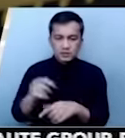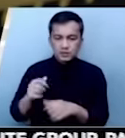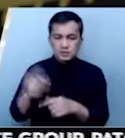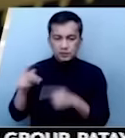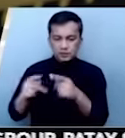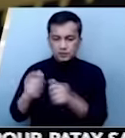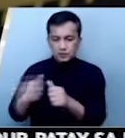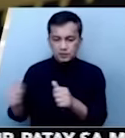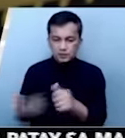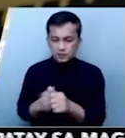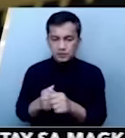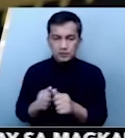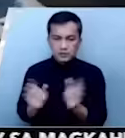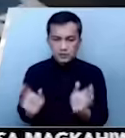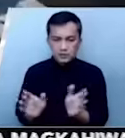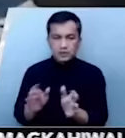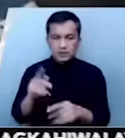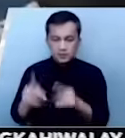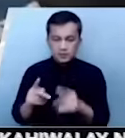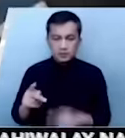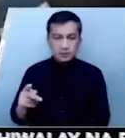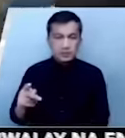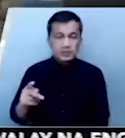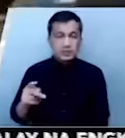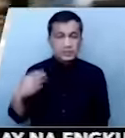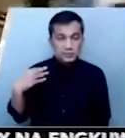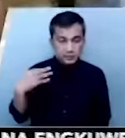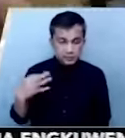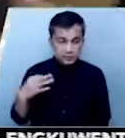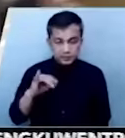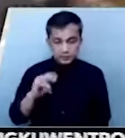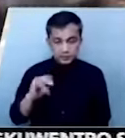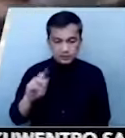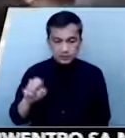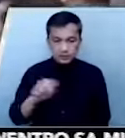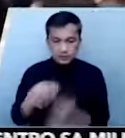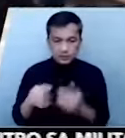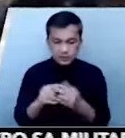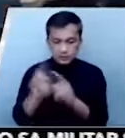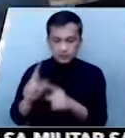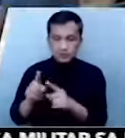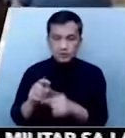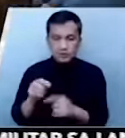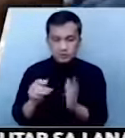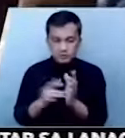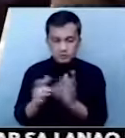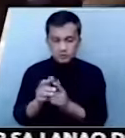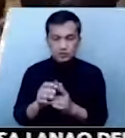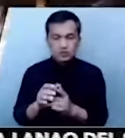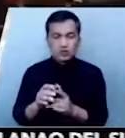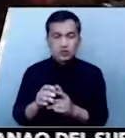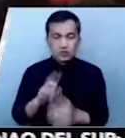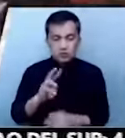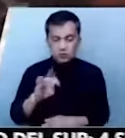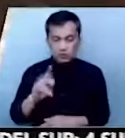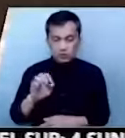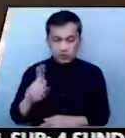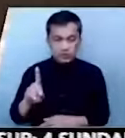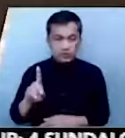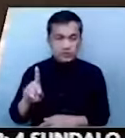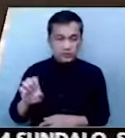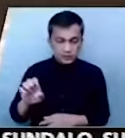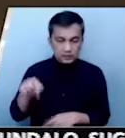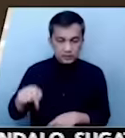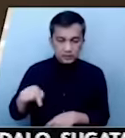Pia, mga kapuso, sa harap nga ng mga dumalo sa pagtitipon ng Jesus is Lord Worldwide sa North Sagaray, Bulacan, idinaan sa dasal ni